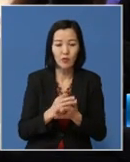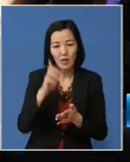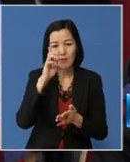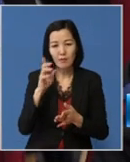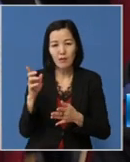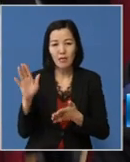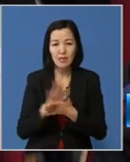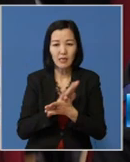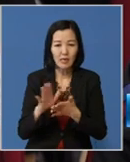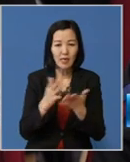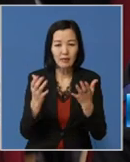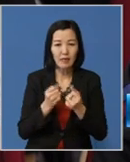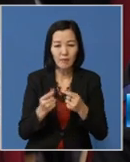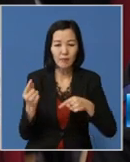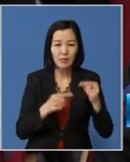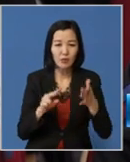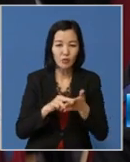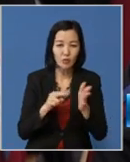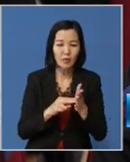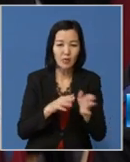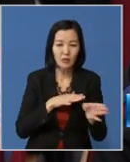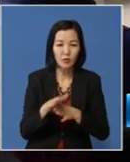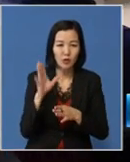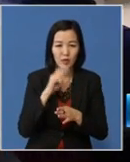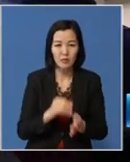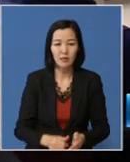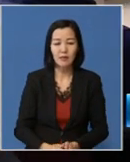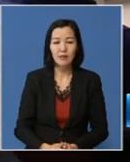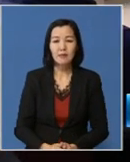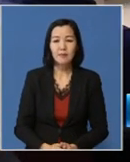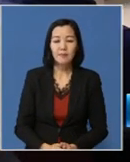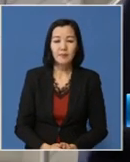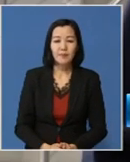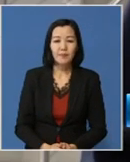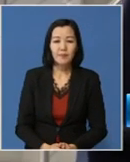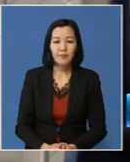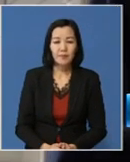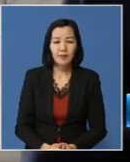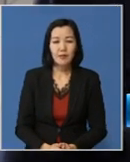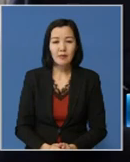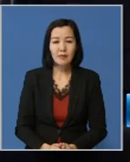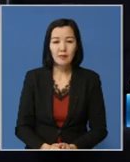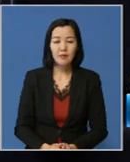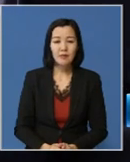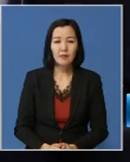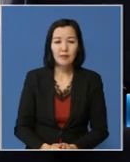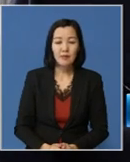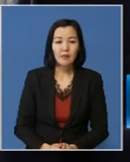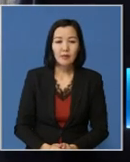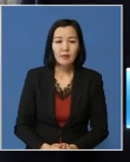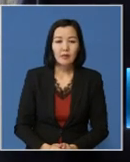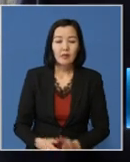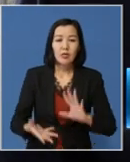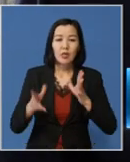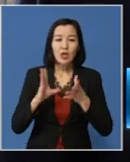мемлекеттен қайтарымсыз грант алып бизнес жоспарларын жүзеге асыра алады. За 2018 год служба...